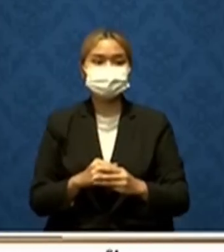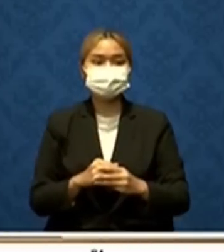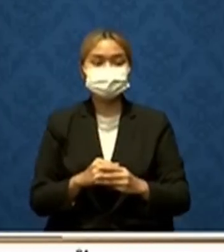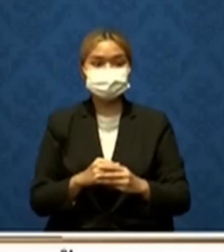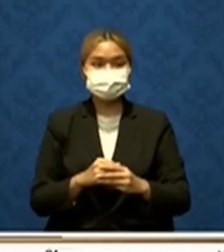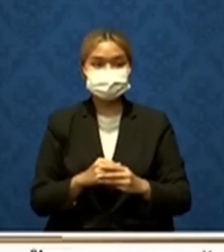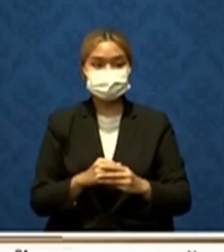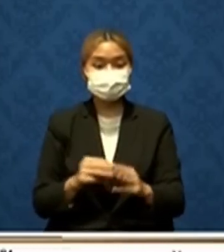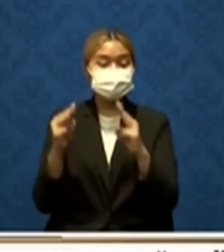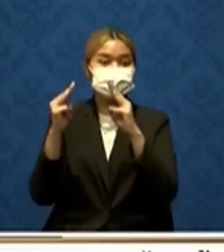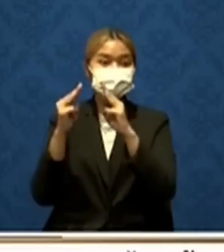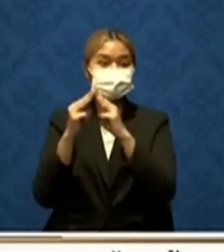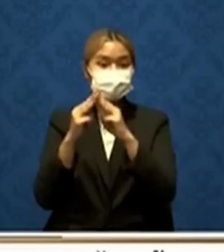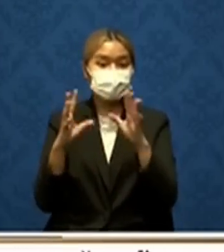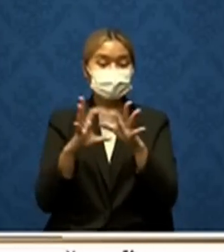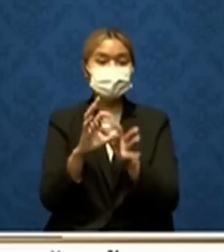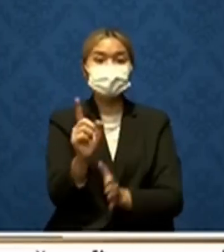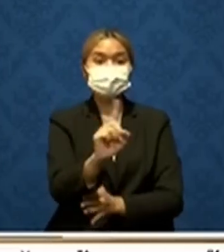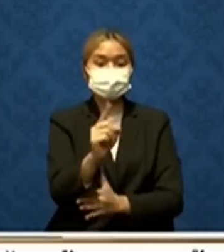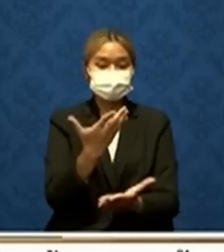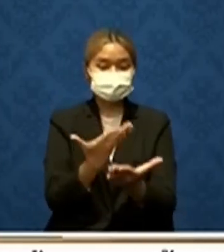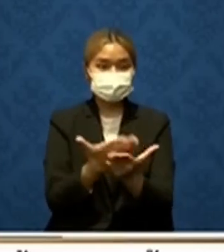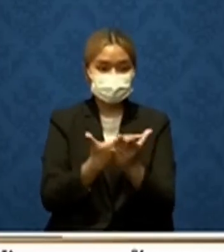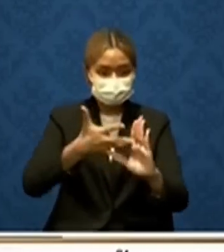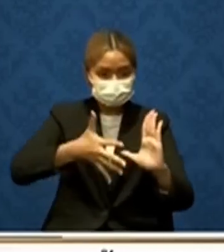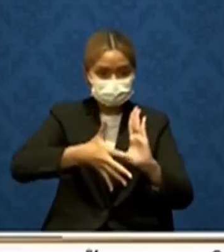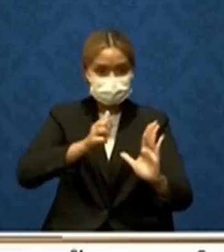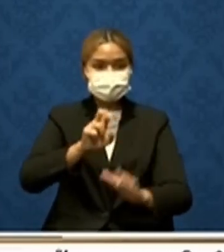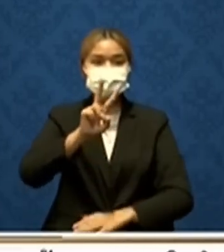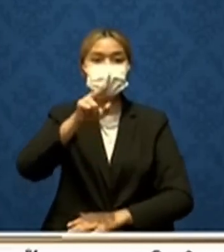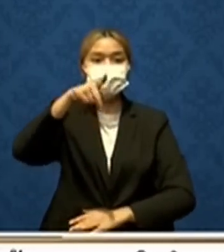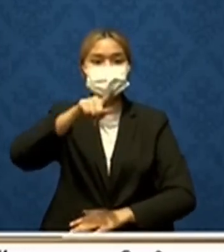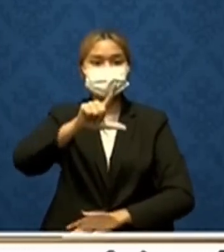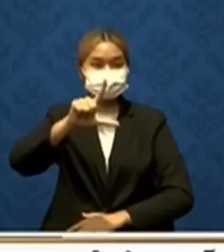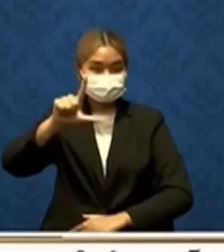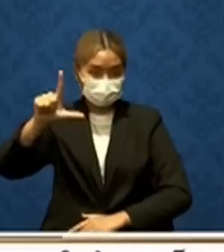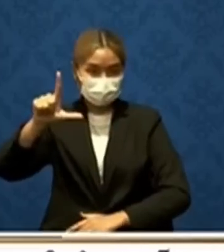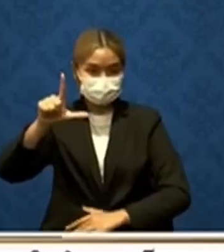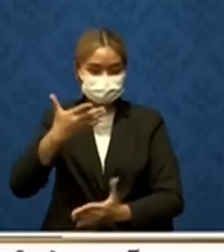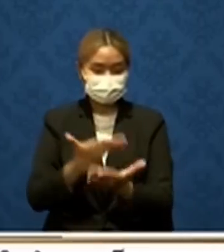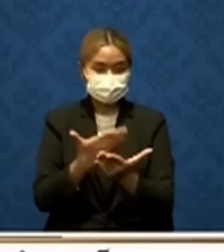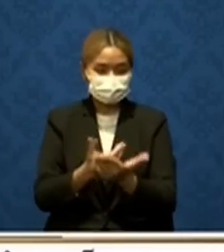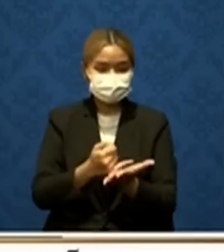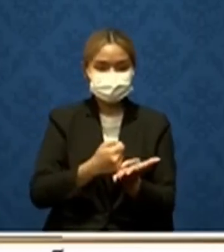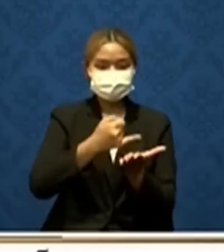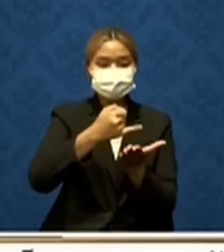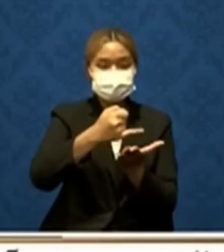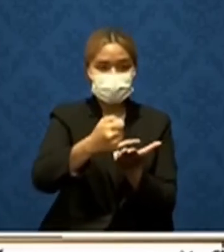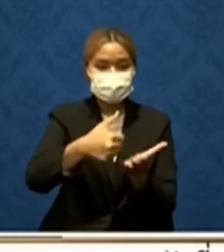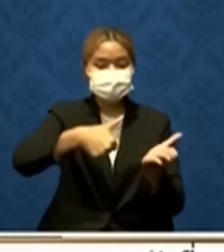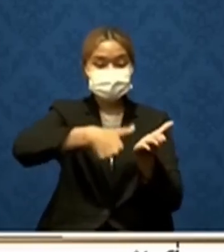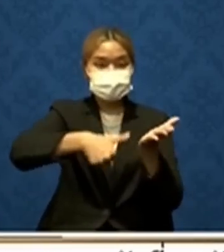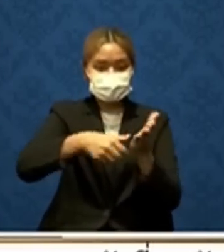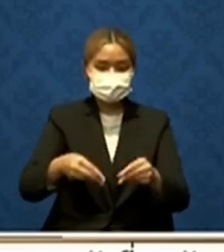หรือจังหวะในการเบิกเงินธกสไปสองพันล้านอ้างว่าไปจ่ายค่ามัดจำและ